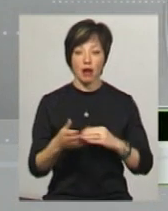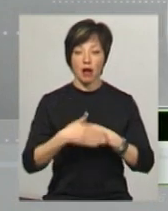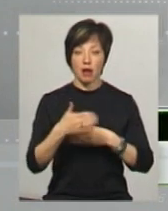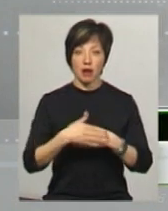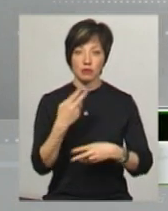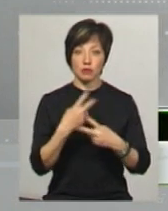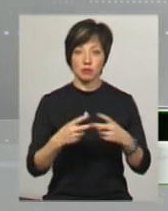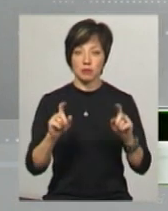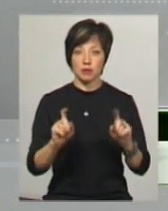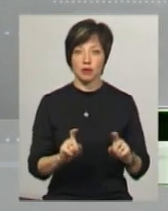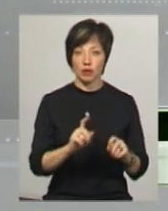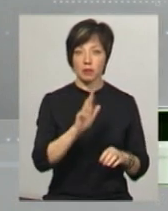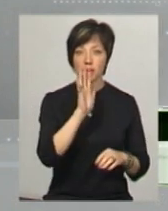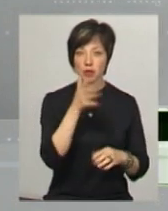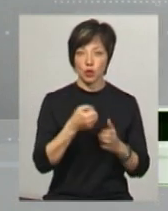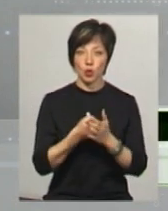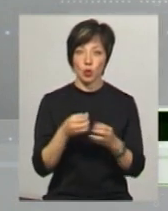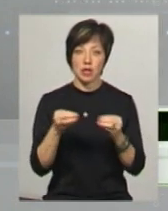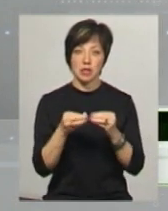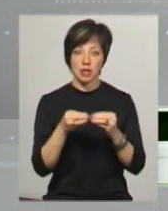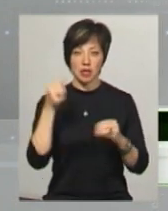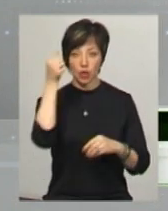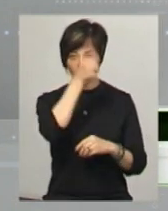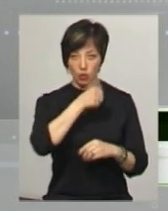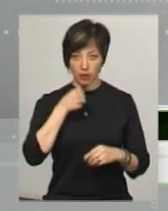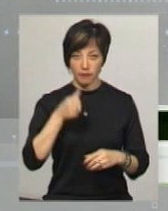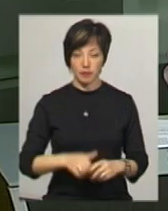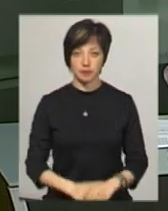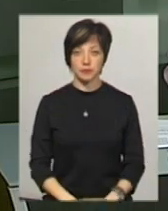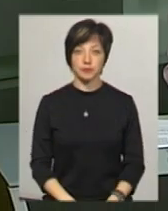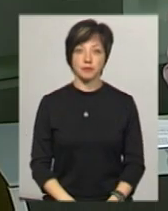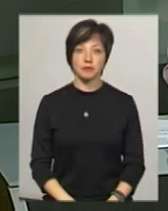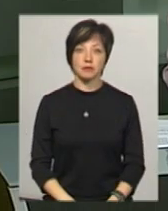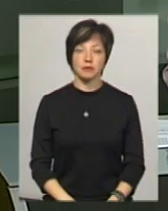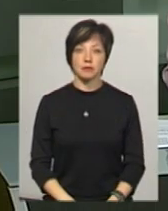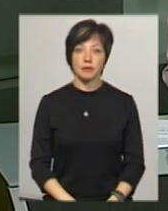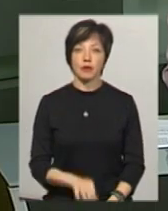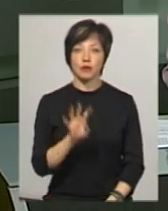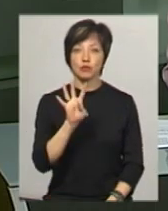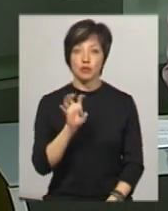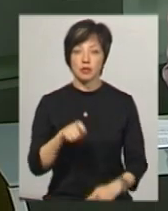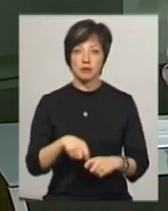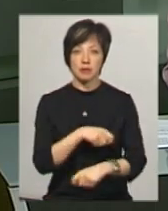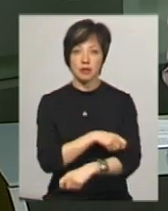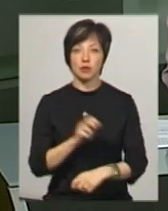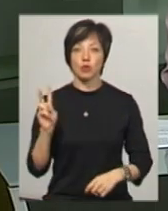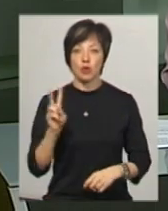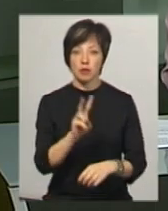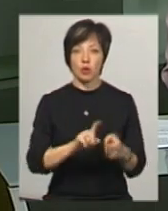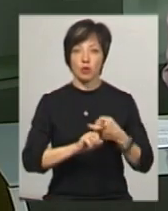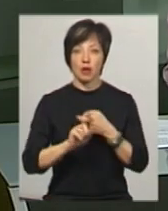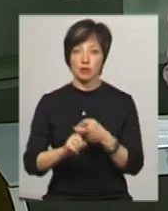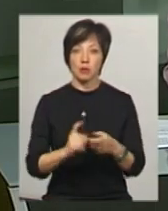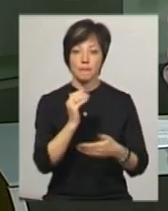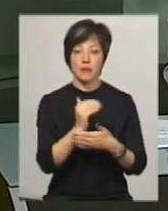позбавленням волі на строк від 5 до 10 років. 400 метрів тролейбусної контактної мережі,